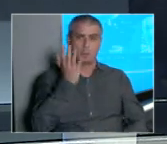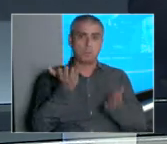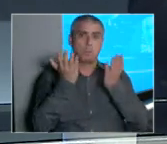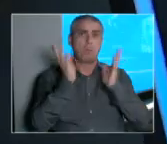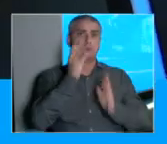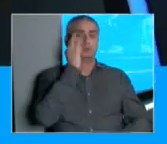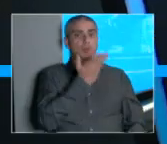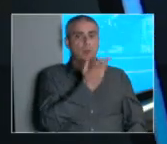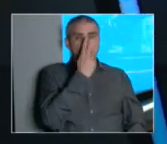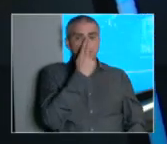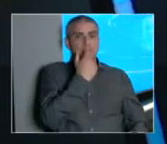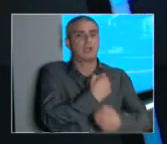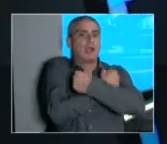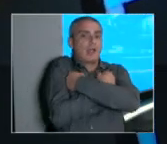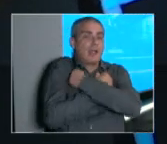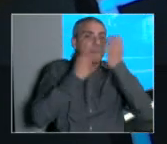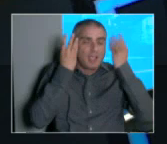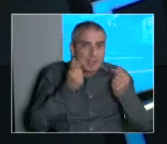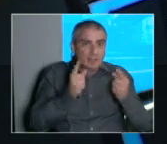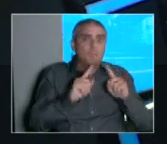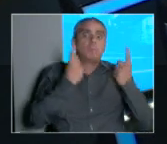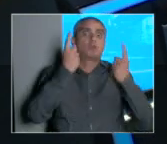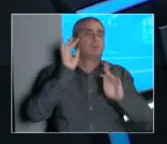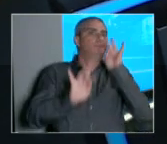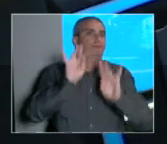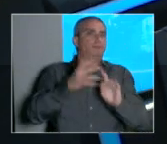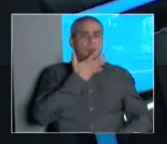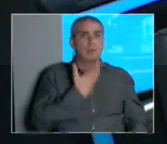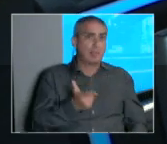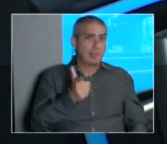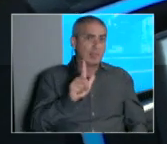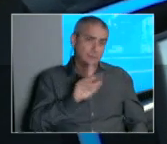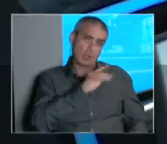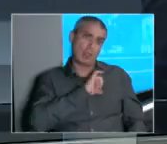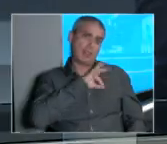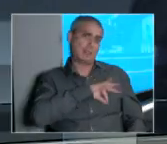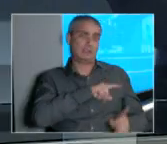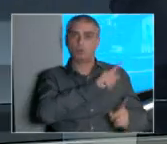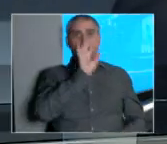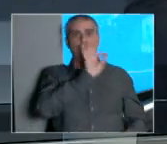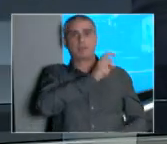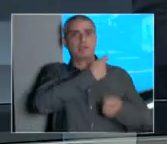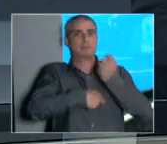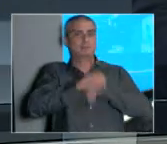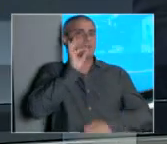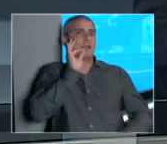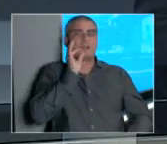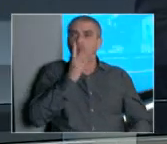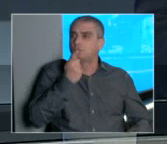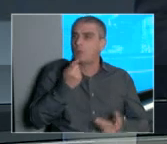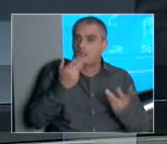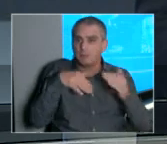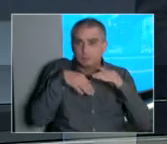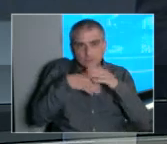יש לאהוד ברק שניסה לחבק את החרדים? ופתאום הליצמן הוא יוצא, מסתבר שהכל אינטרסים, הוא פגע לו בעסקי הקנאביס. אולי מתחת